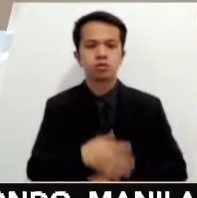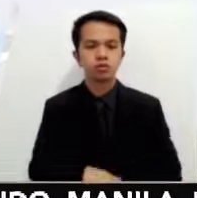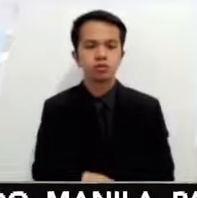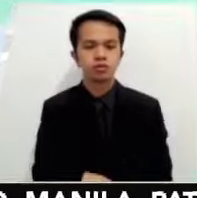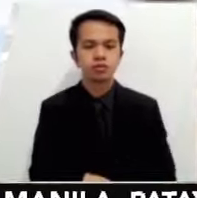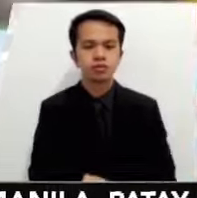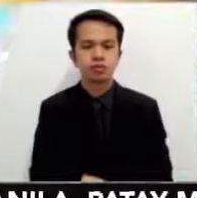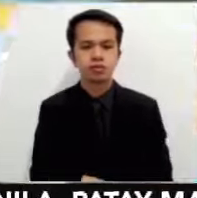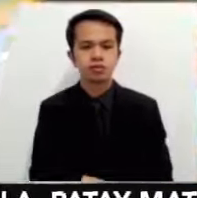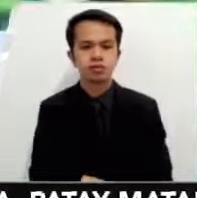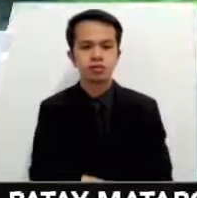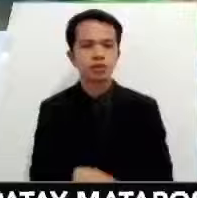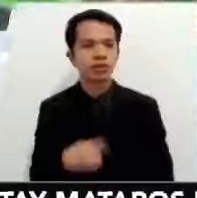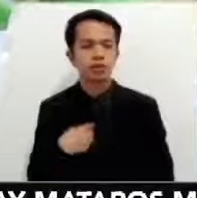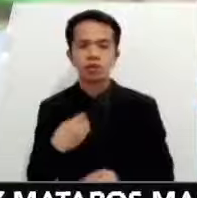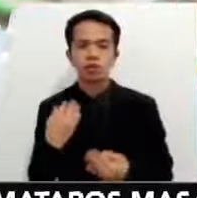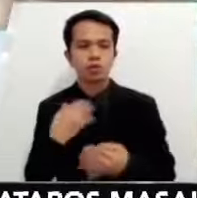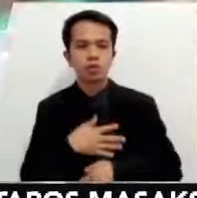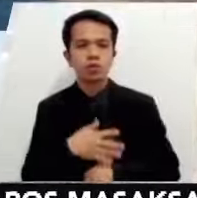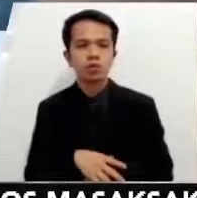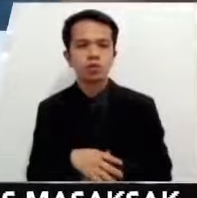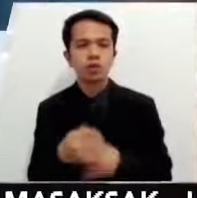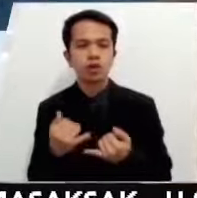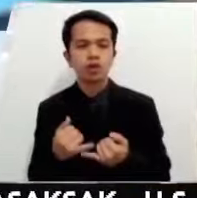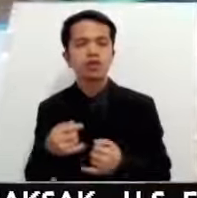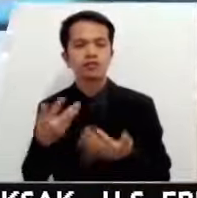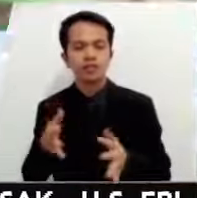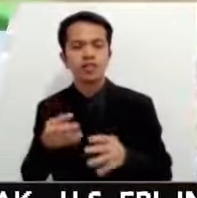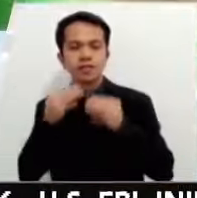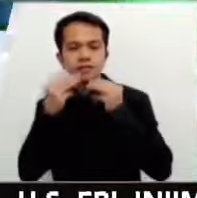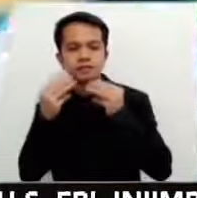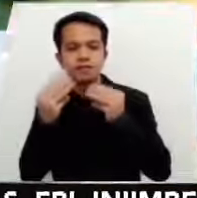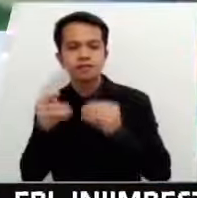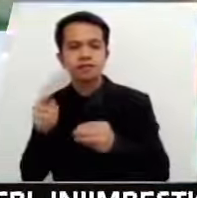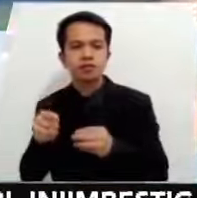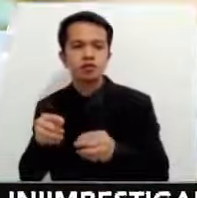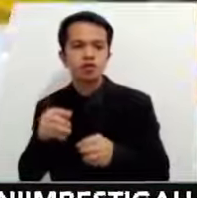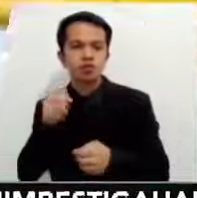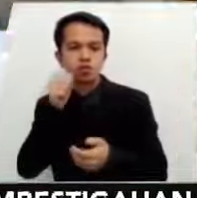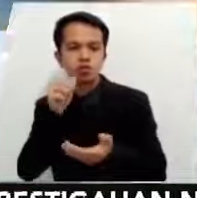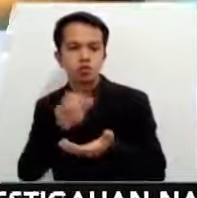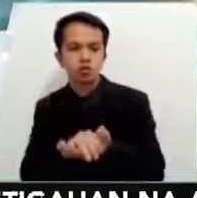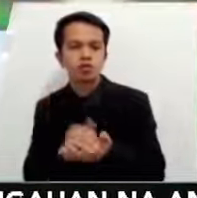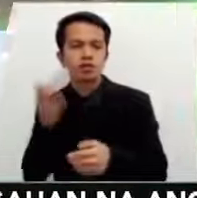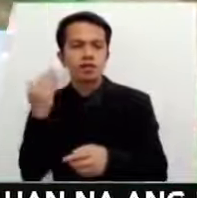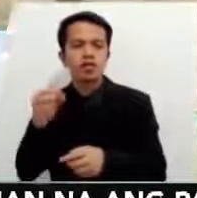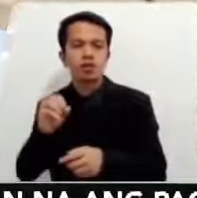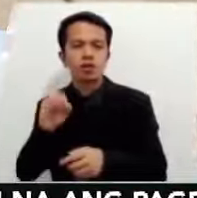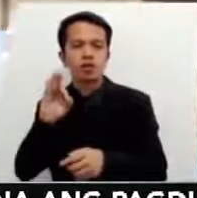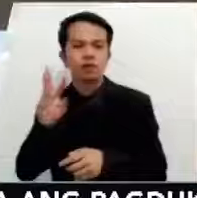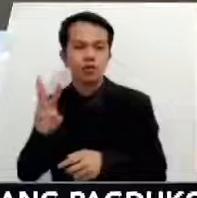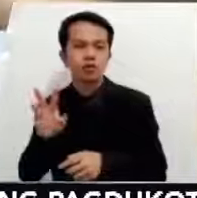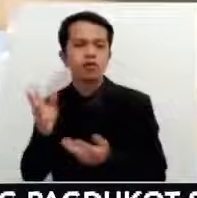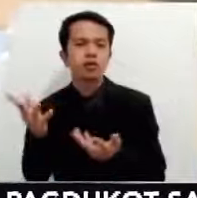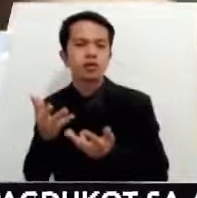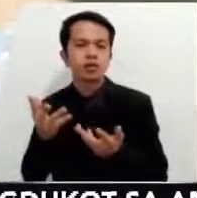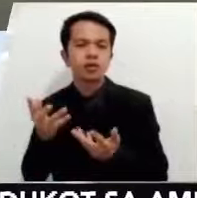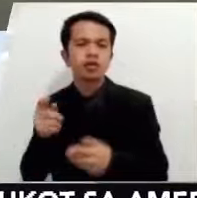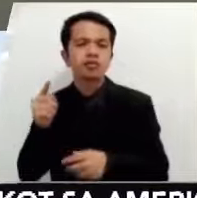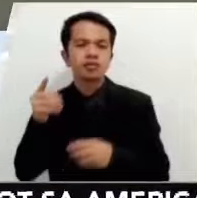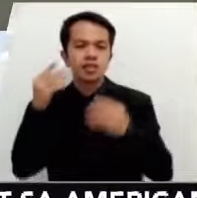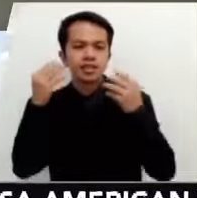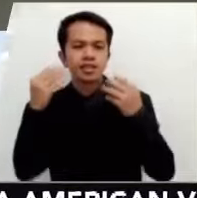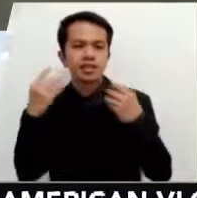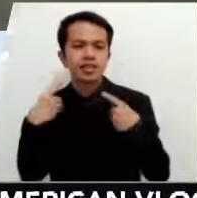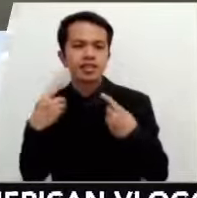scared. Nakuhanan na ng pulisya ng salaysay ang Pilipinang asawa ni Elliot na dating OFW sa Saudi Arabia. May binuo na silang task